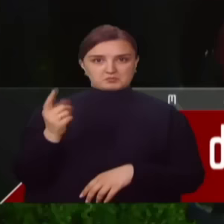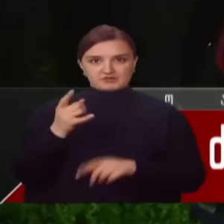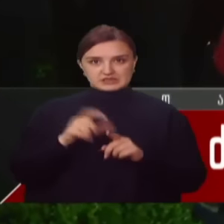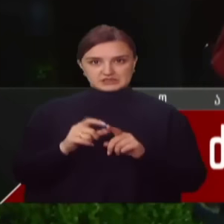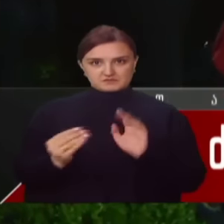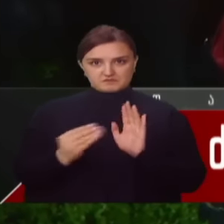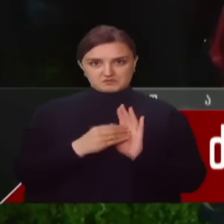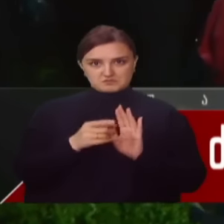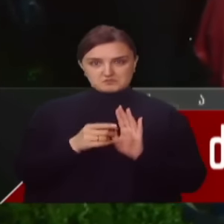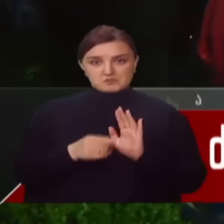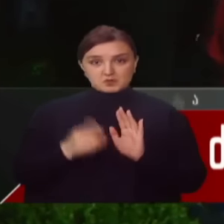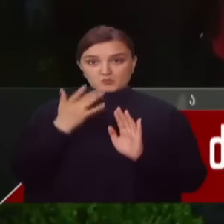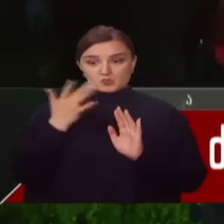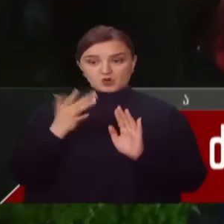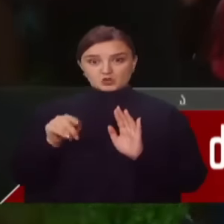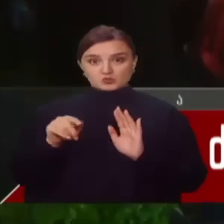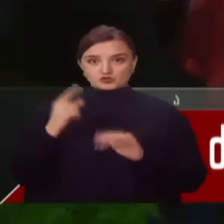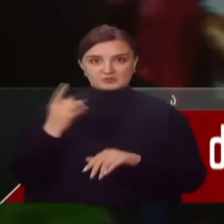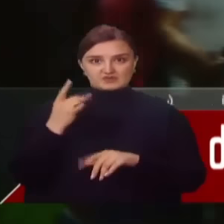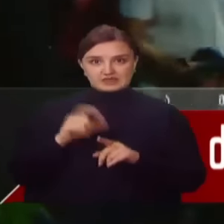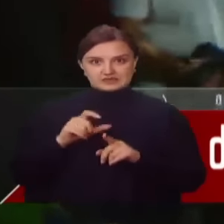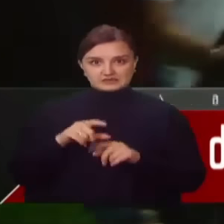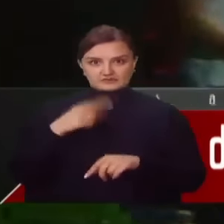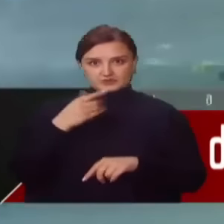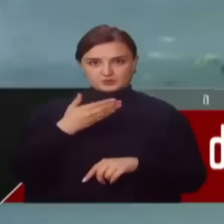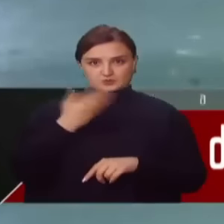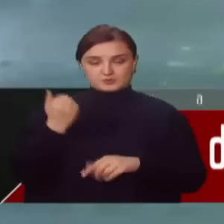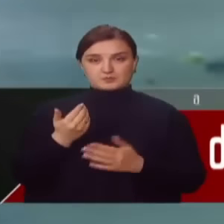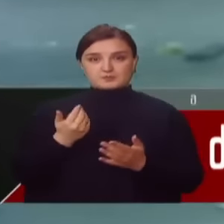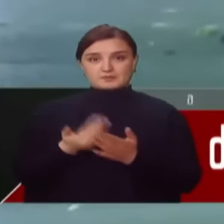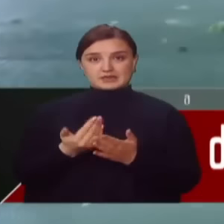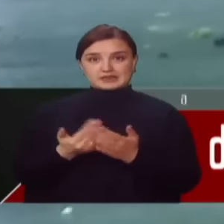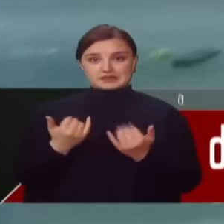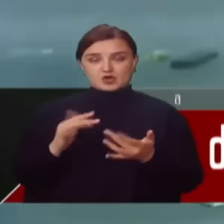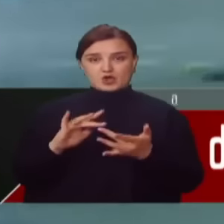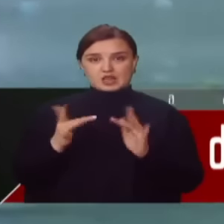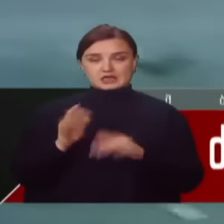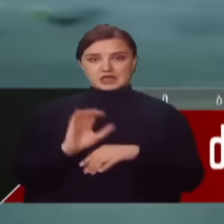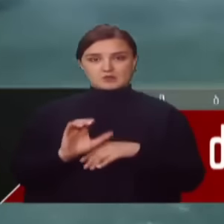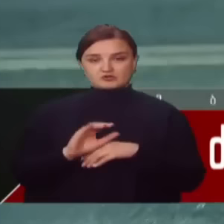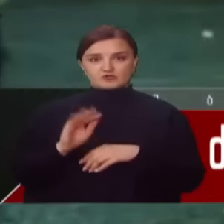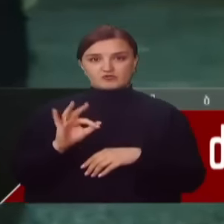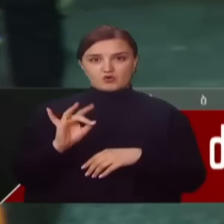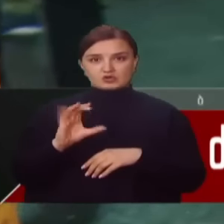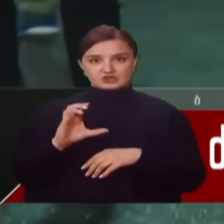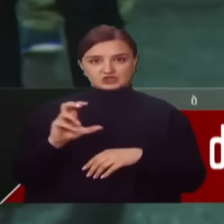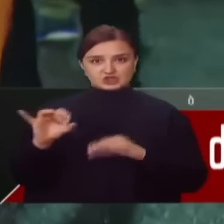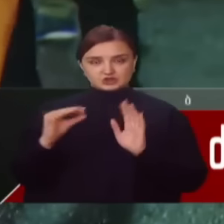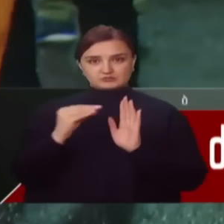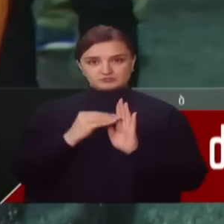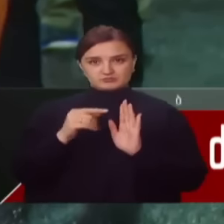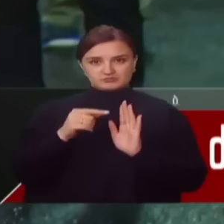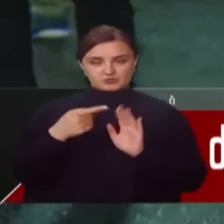თუმცა პირველად არის მის პოლიტიკურ ველზე ან აქციის ორგანიზატორთა რიგებში. მაგალითად, დღეს ონლაინ გამოცემა 4G-ზე გამოქვეყნებულ ფარულ